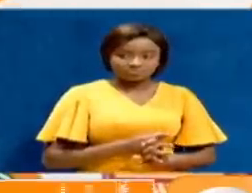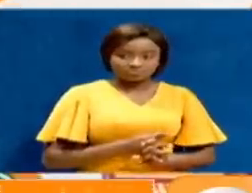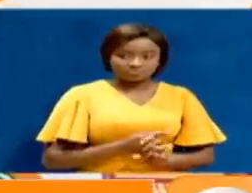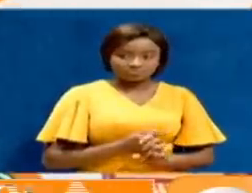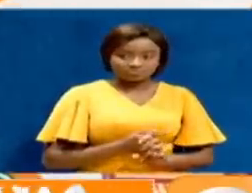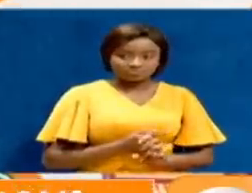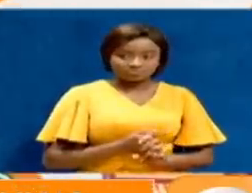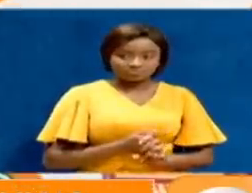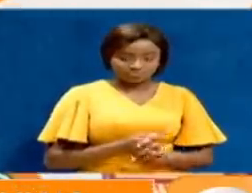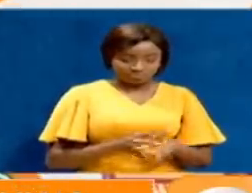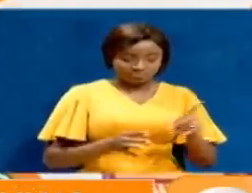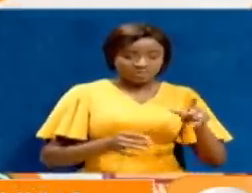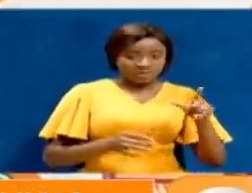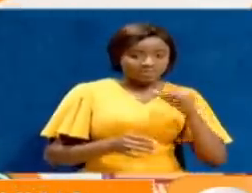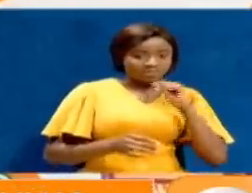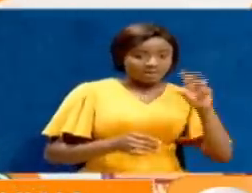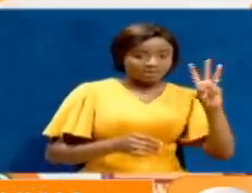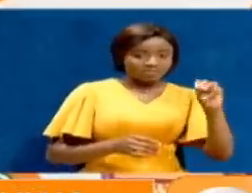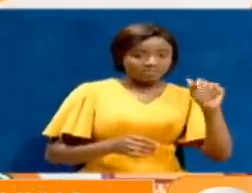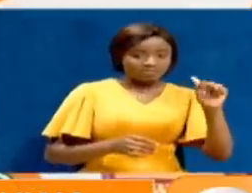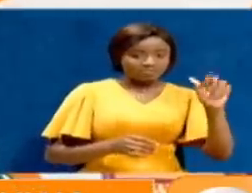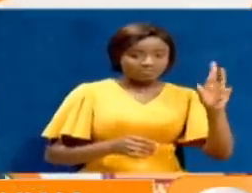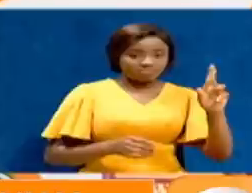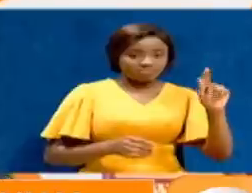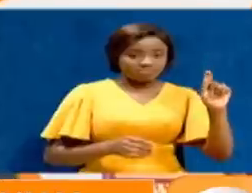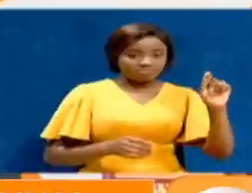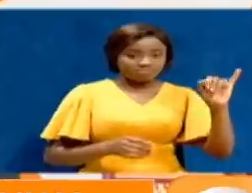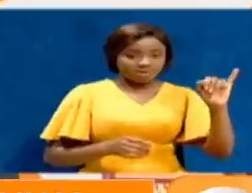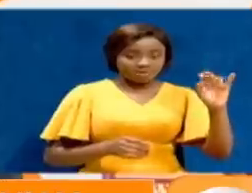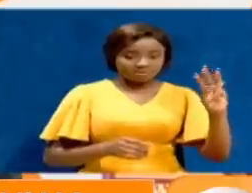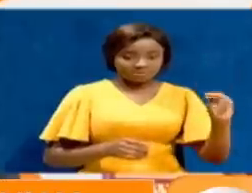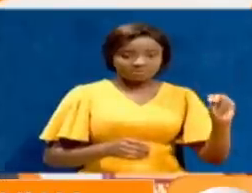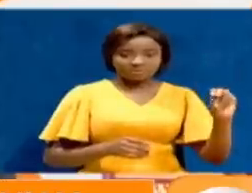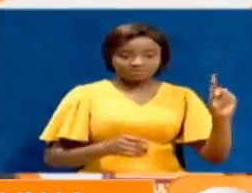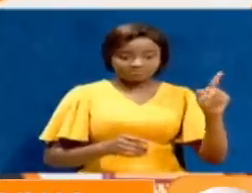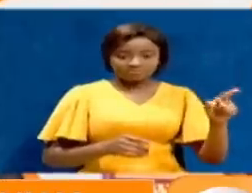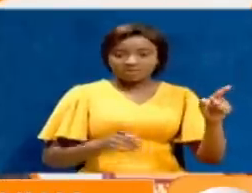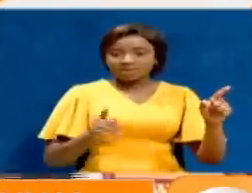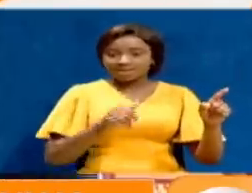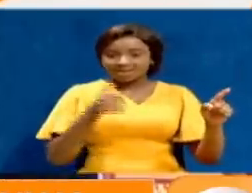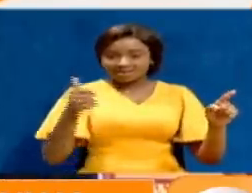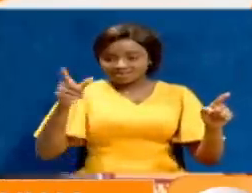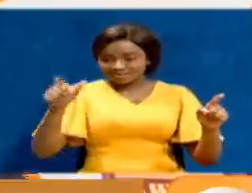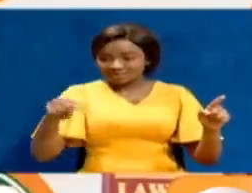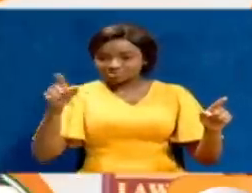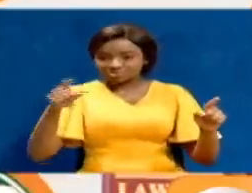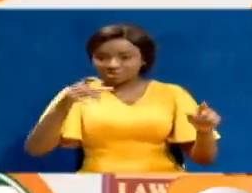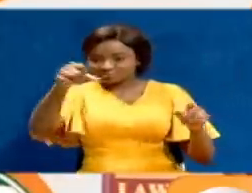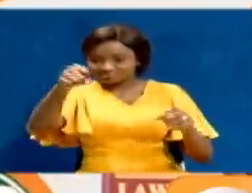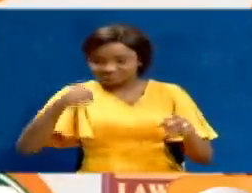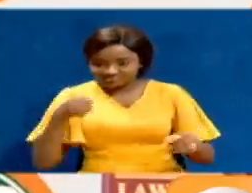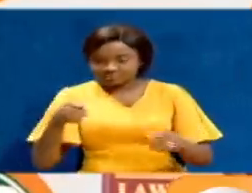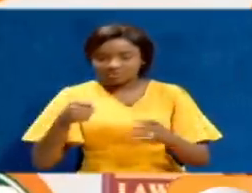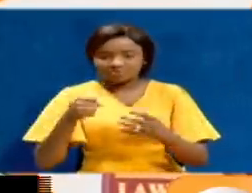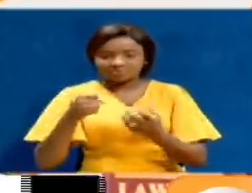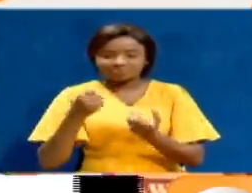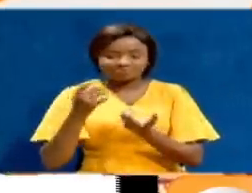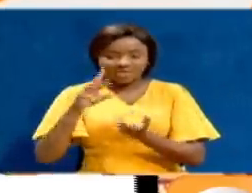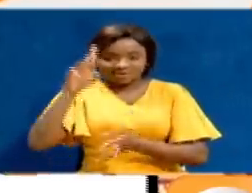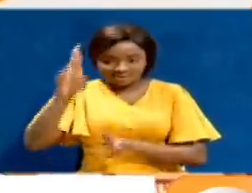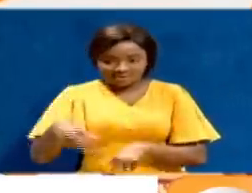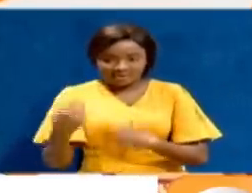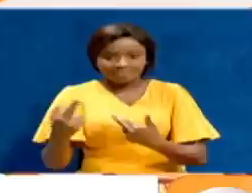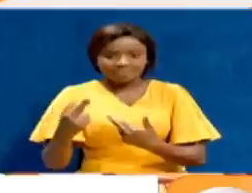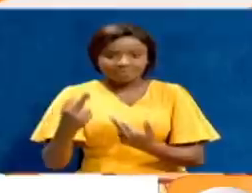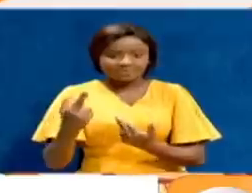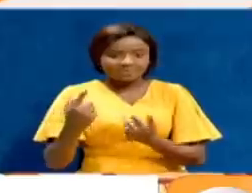can you compare Martin Charo with somebody who violently pulls a young girl to the bush and defies, yet